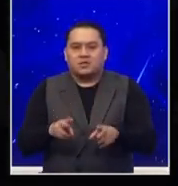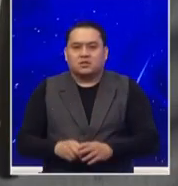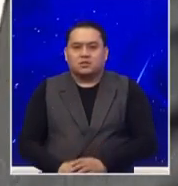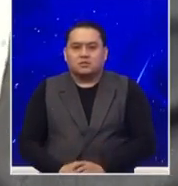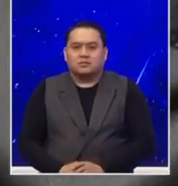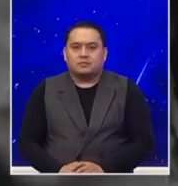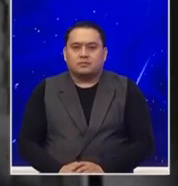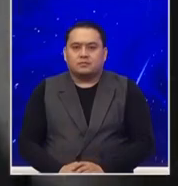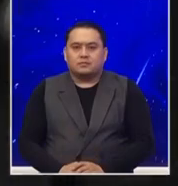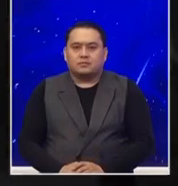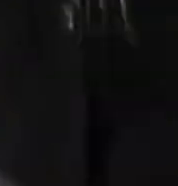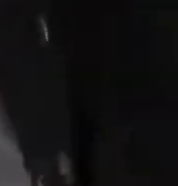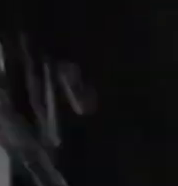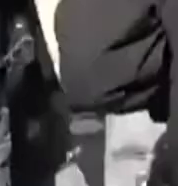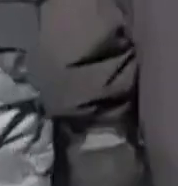болезни».